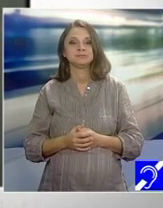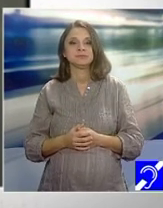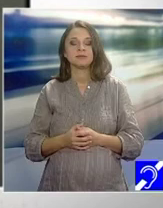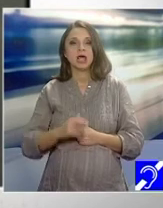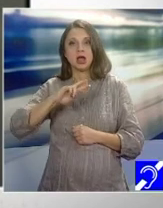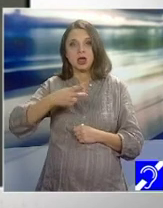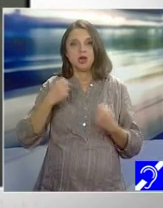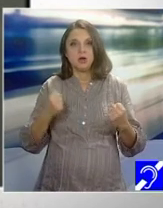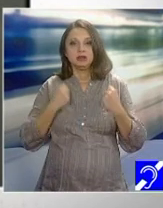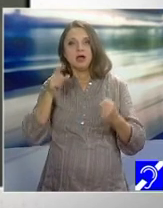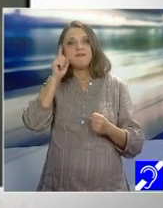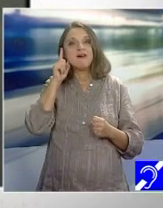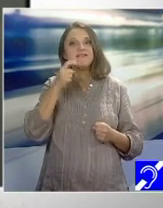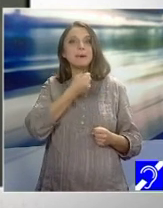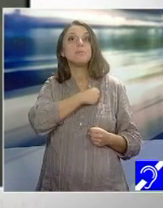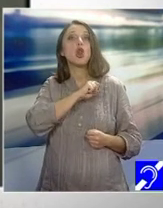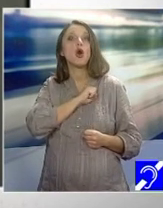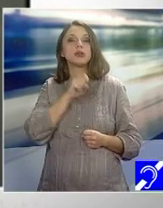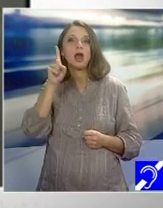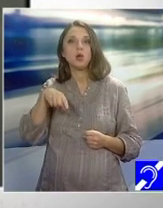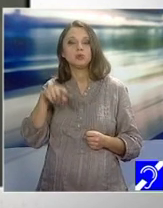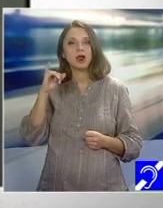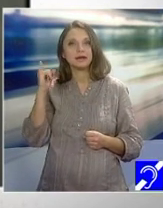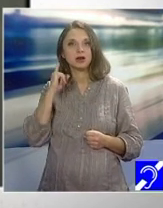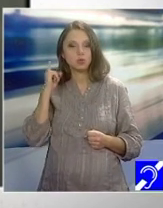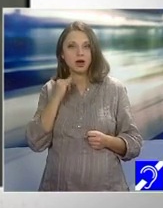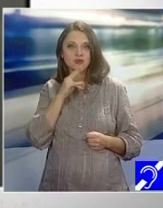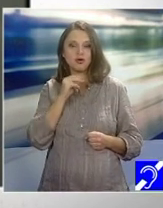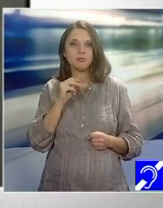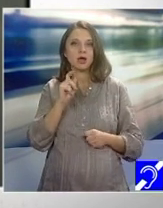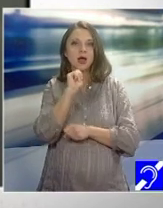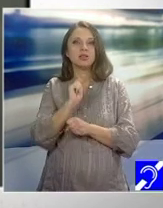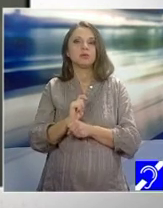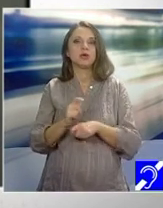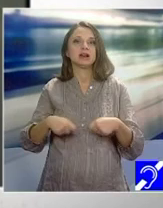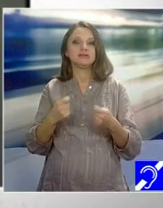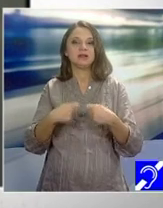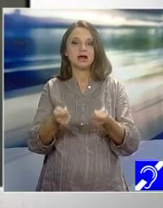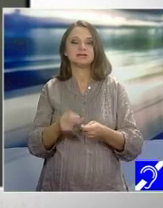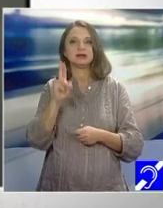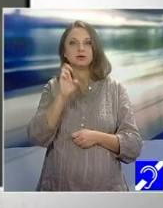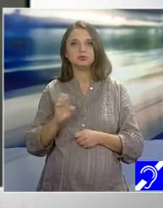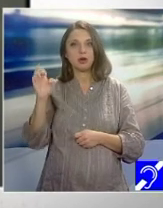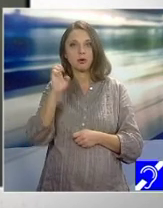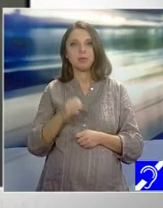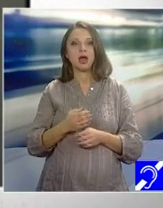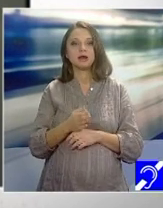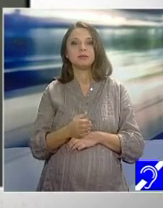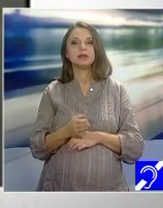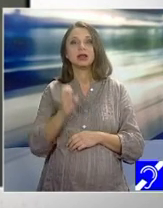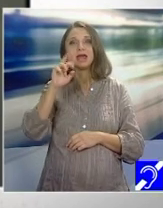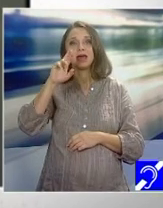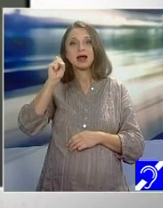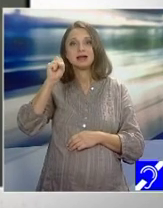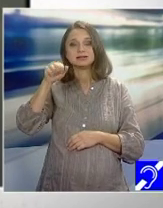doua activitate va fi în Polonia în ianuarie. Este vorba de un proiect finanțat de Uniunea Europeană prin programul